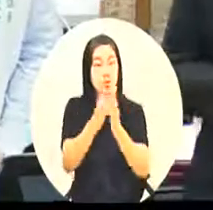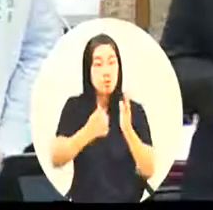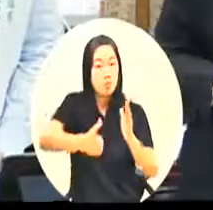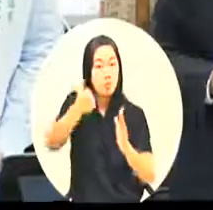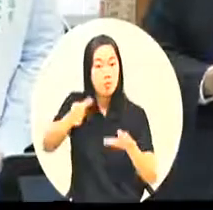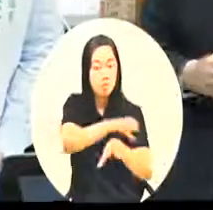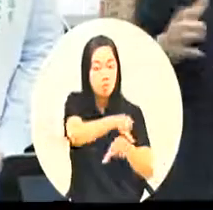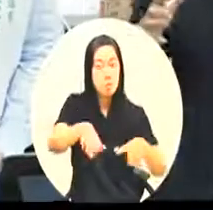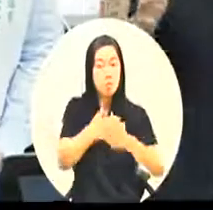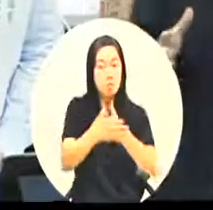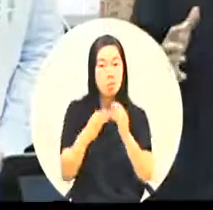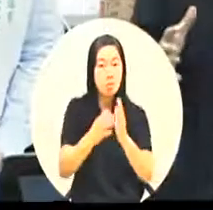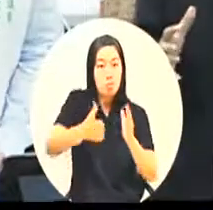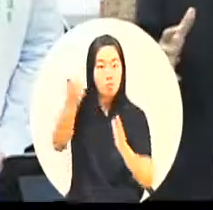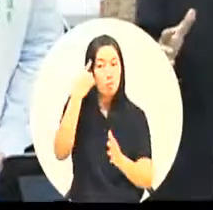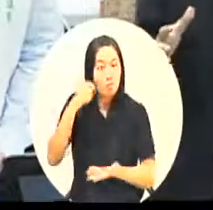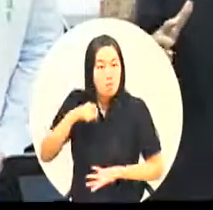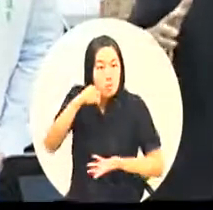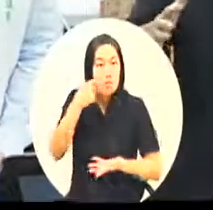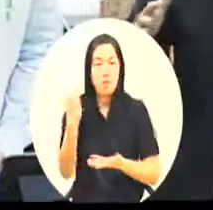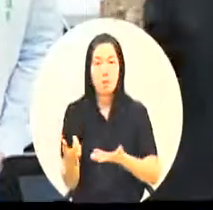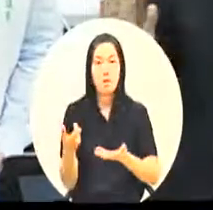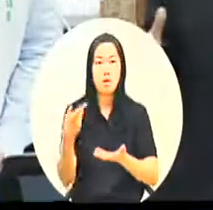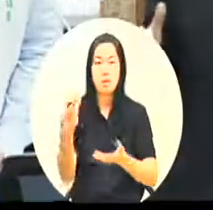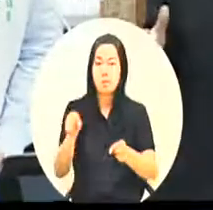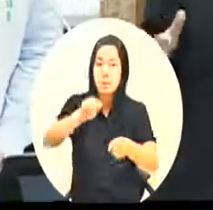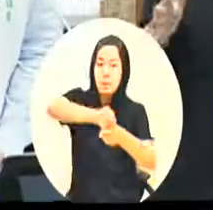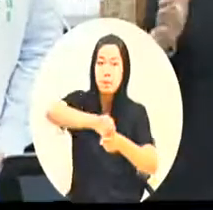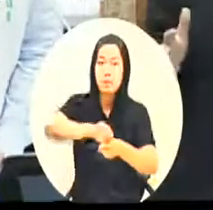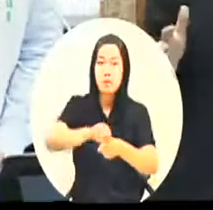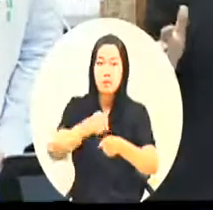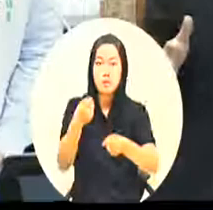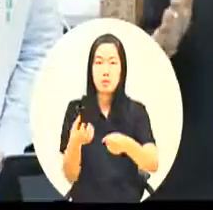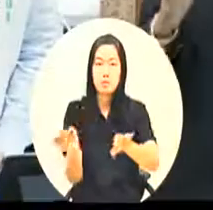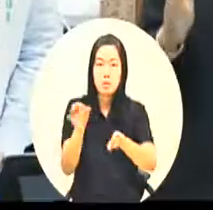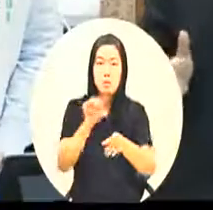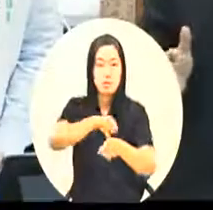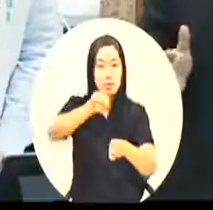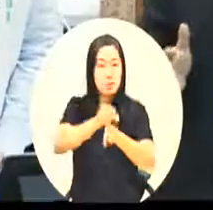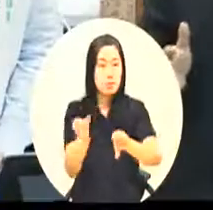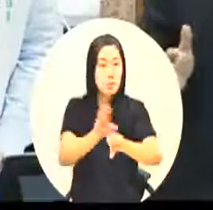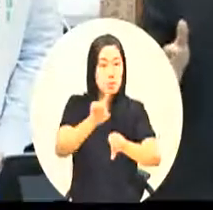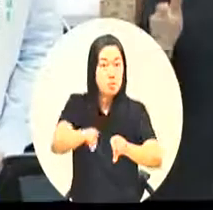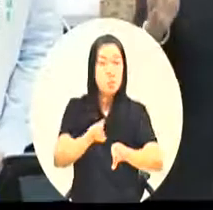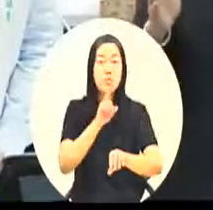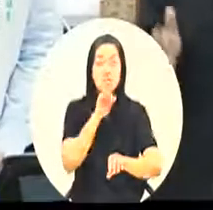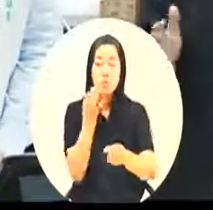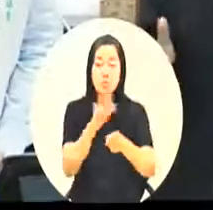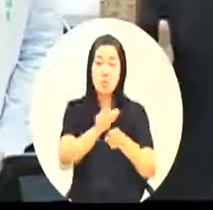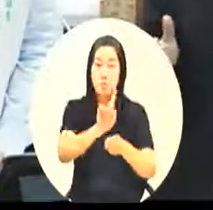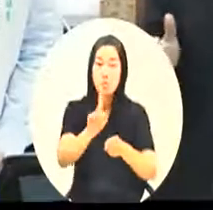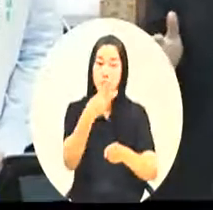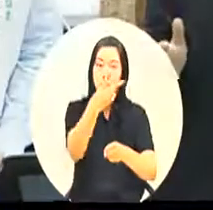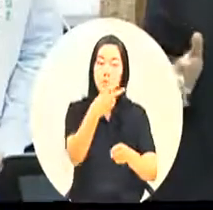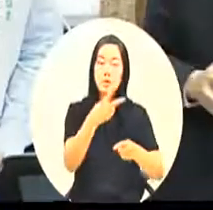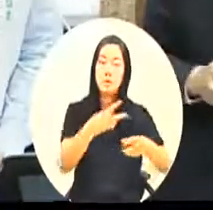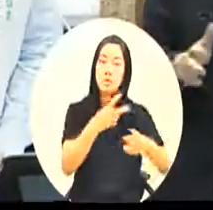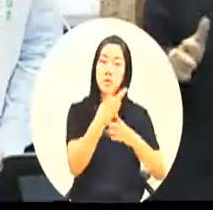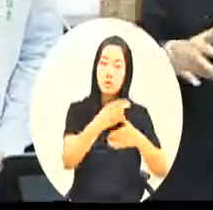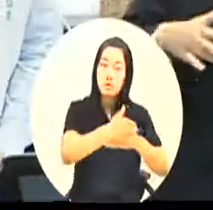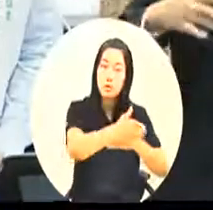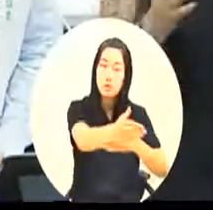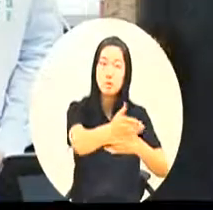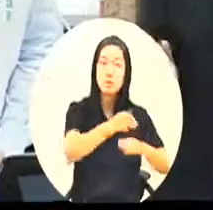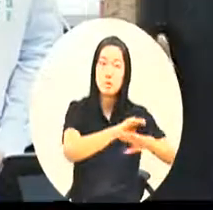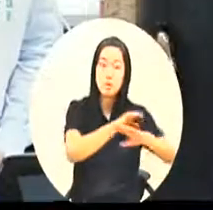环保局长也有提到，我们加码的补助这个社区里面包含二行程的车、四行程的车，还有我